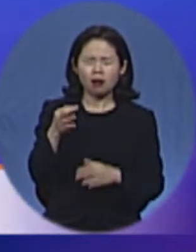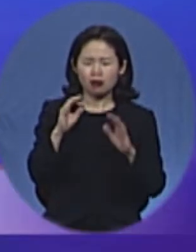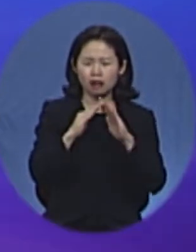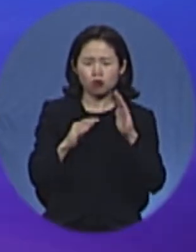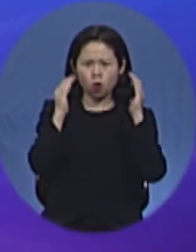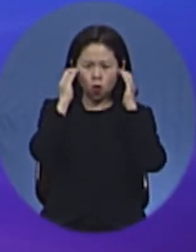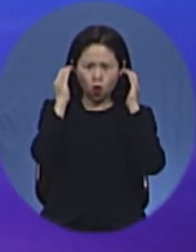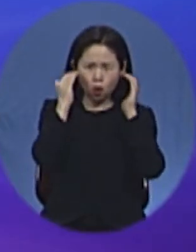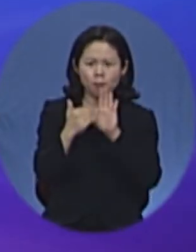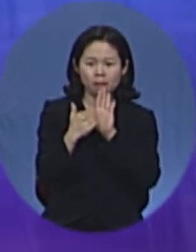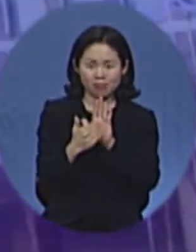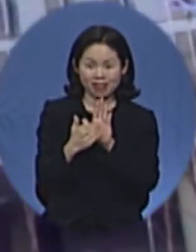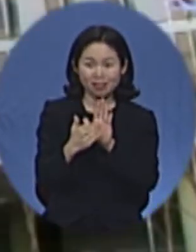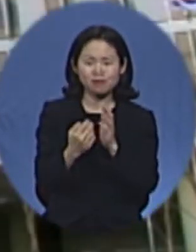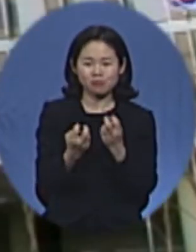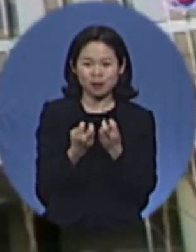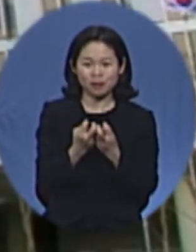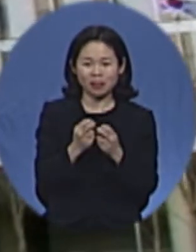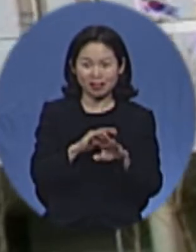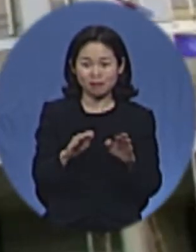발표했습니다.